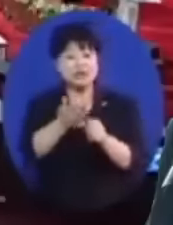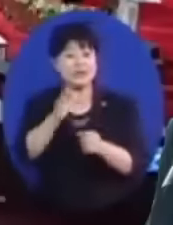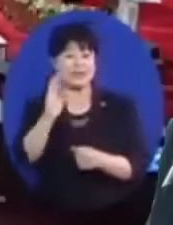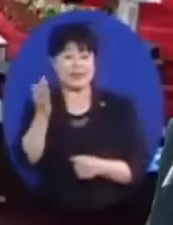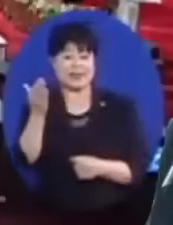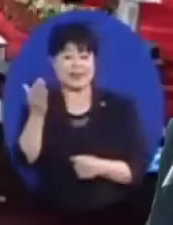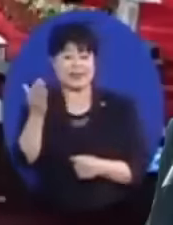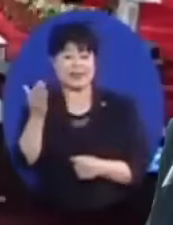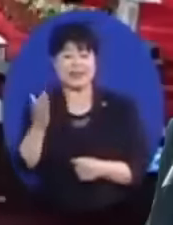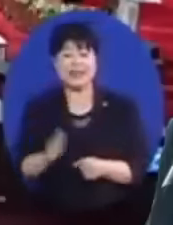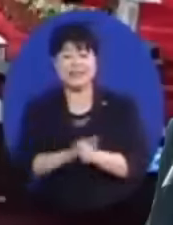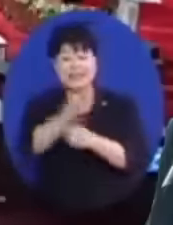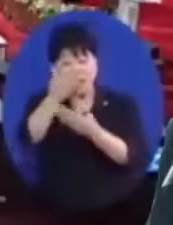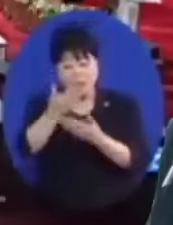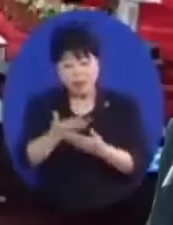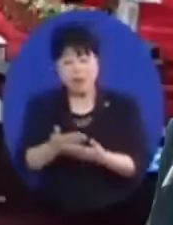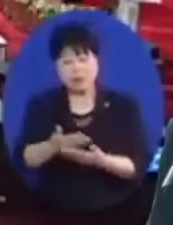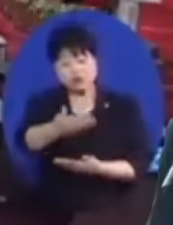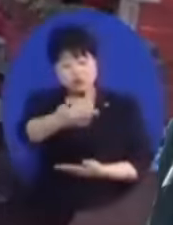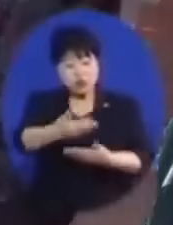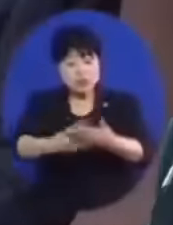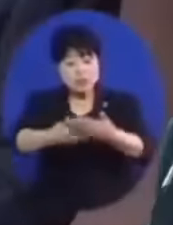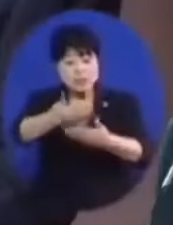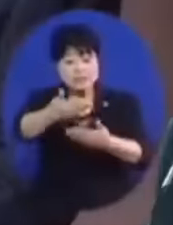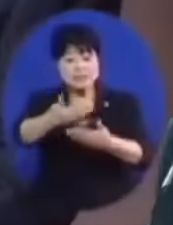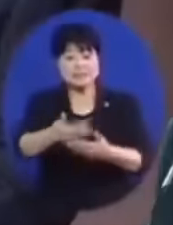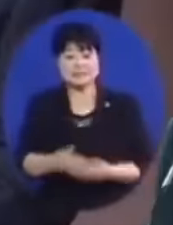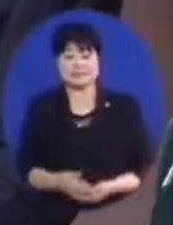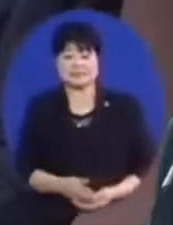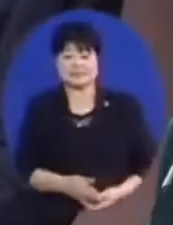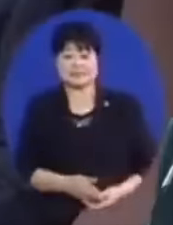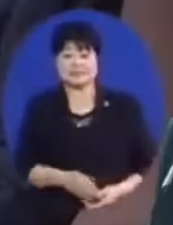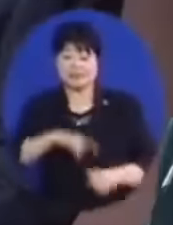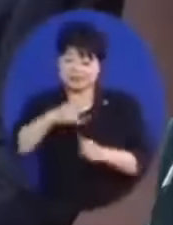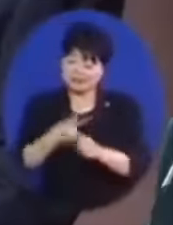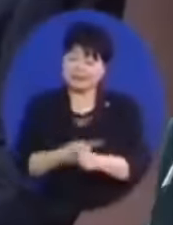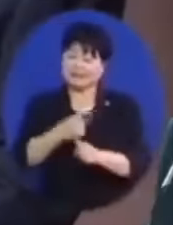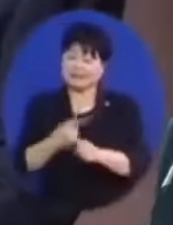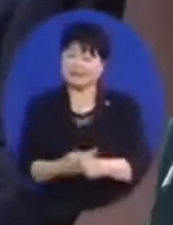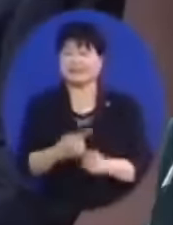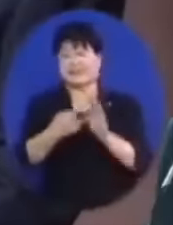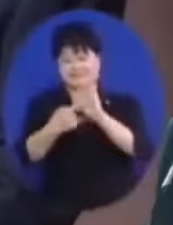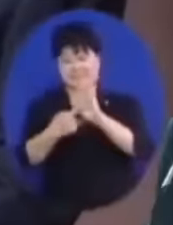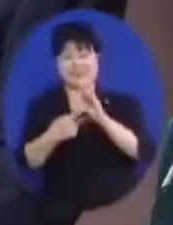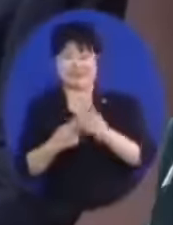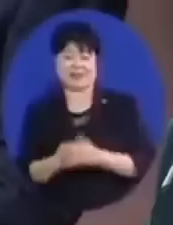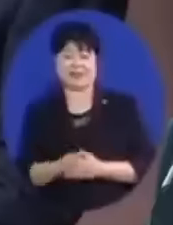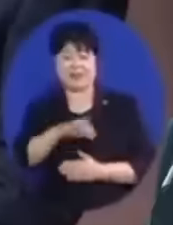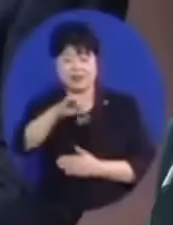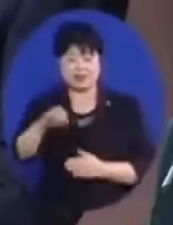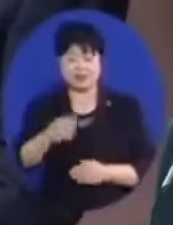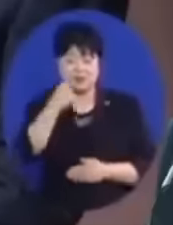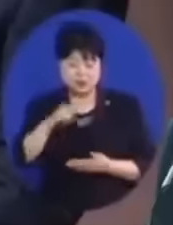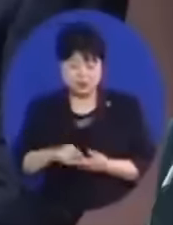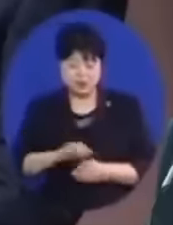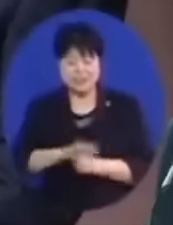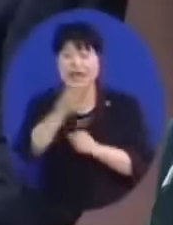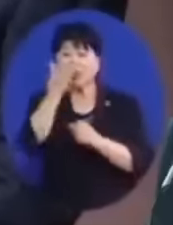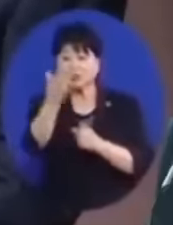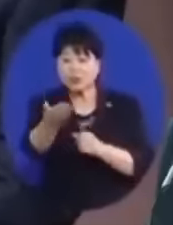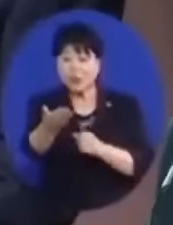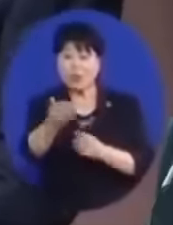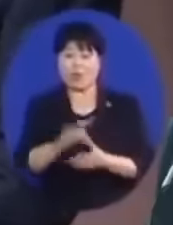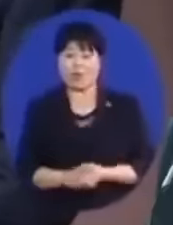것입니다. 왜냐, 사랑받고 사랑주는 것이 그에게는 생활의 통상이 되어 있기 때문에 이웃을 쉽게 사랑하게 되는